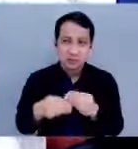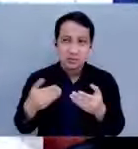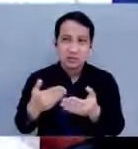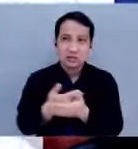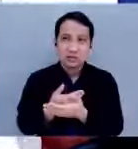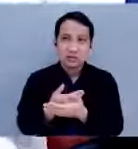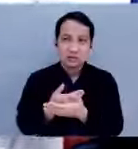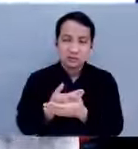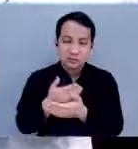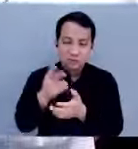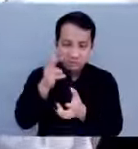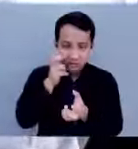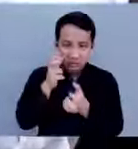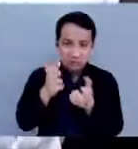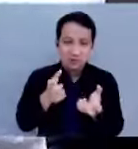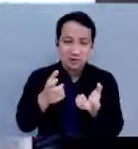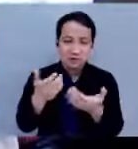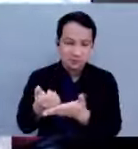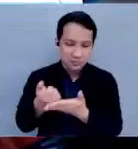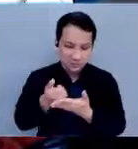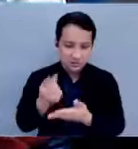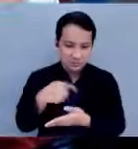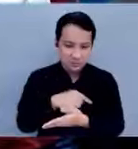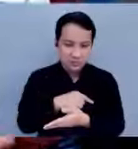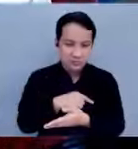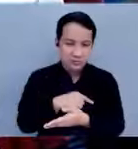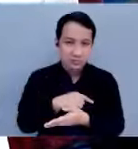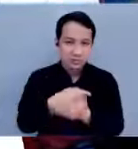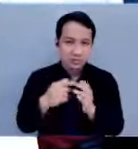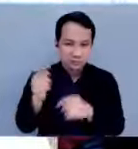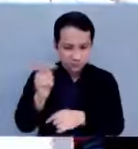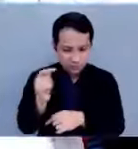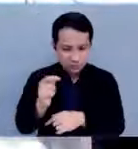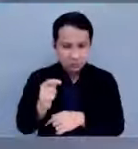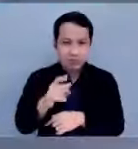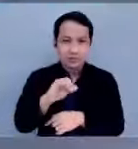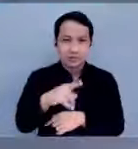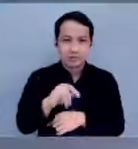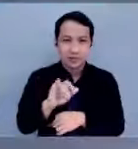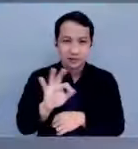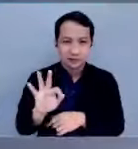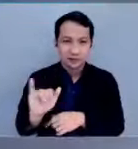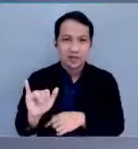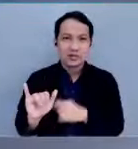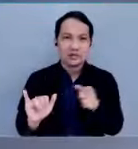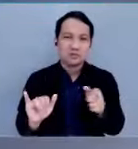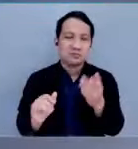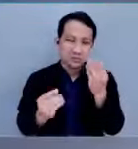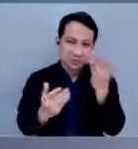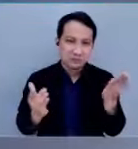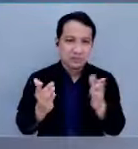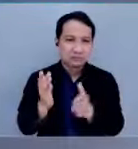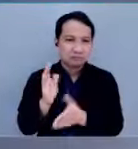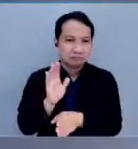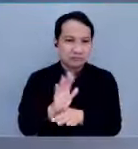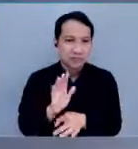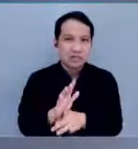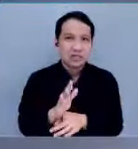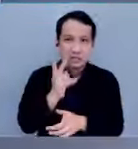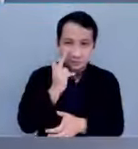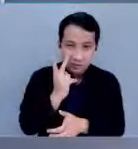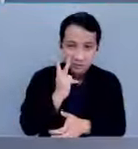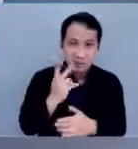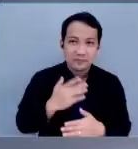listeners. Nakatulong din talaga Digital Revolution, YouTube, and Spotify. Doon siguro na napapakinggan yung awitin